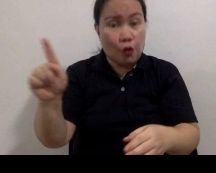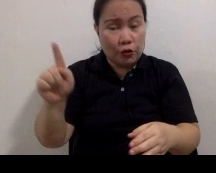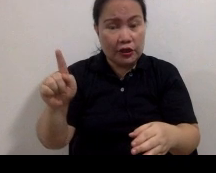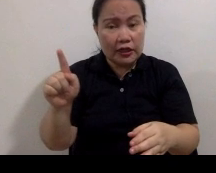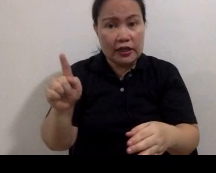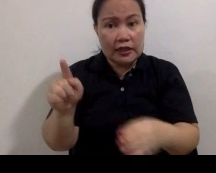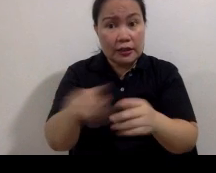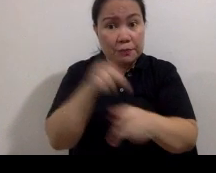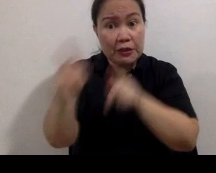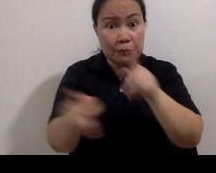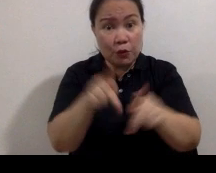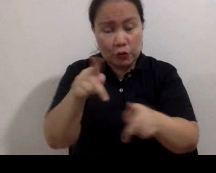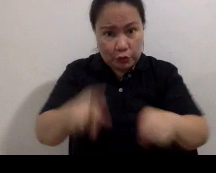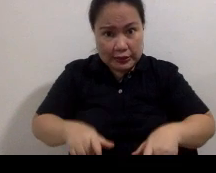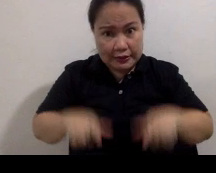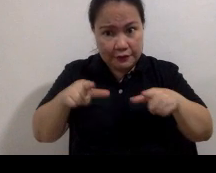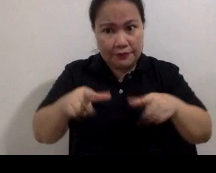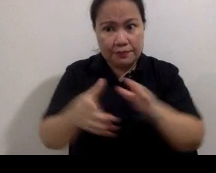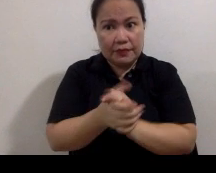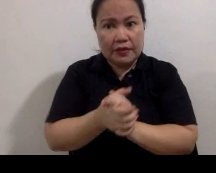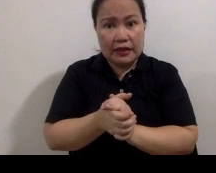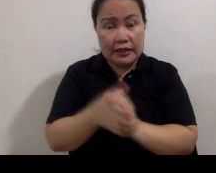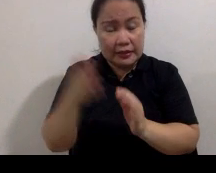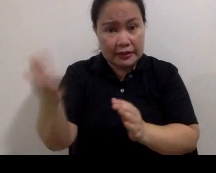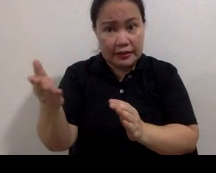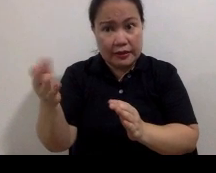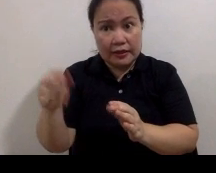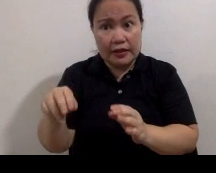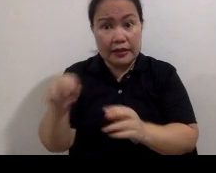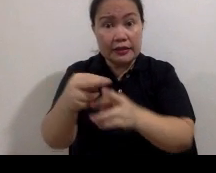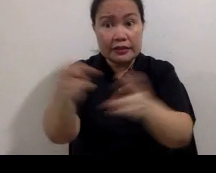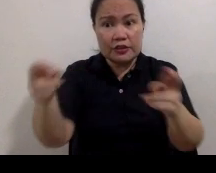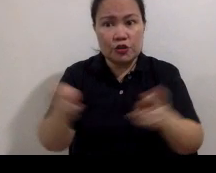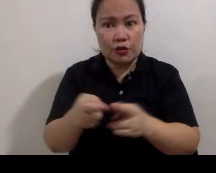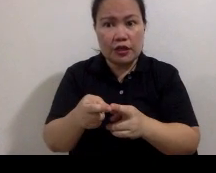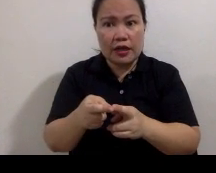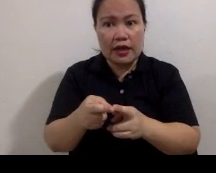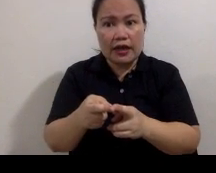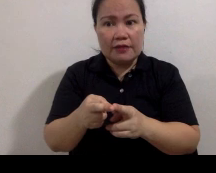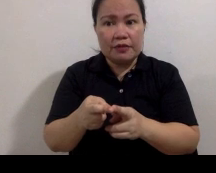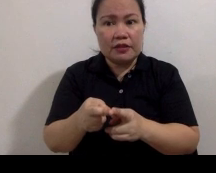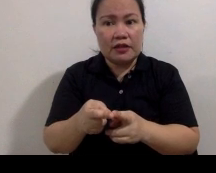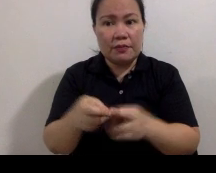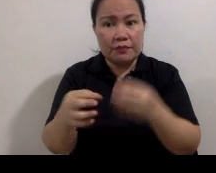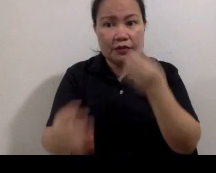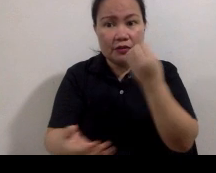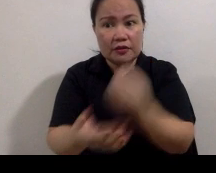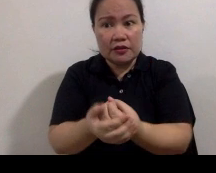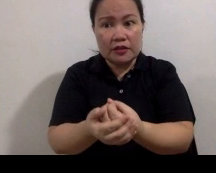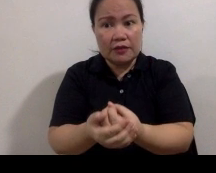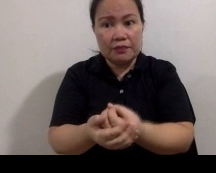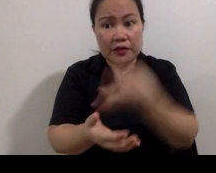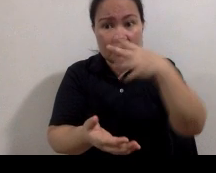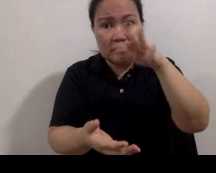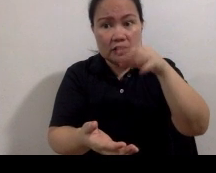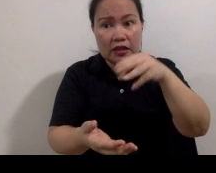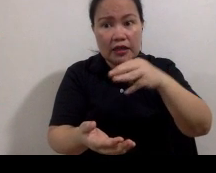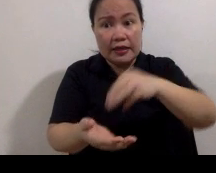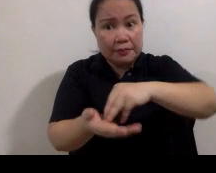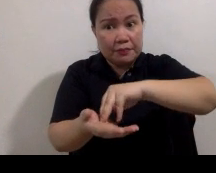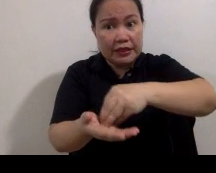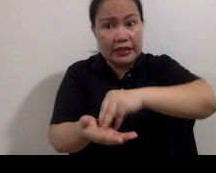ng mga nakatira sa rehiyon. Salat sa yamang mineral ang Japan, bagamat nangunguna ang bansang ito